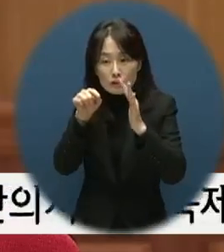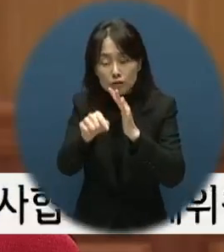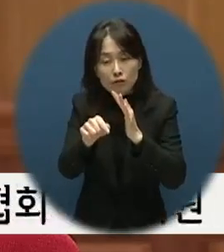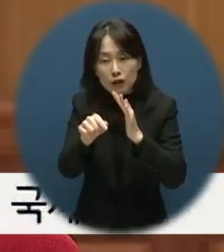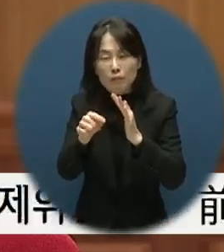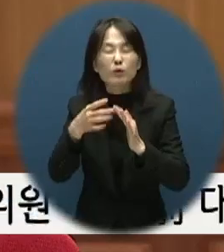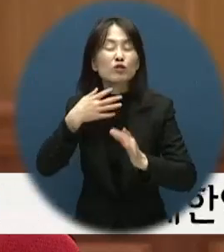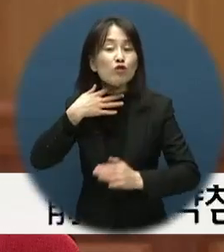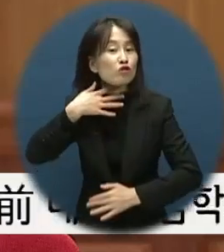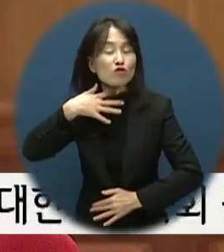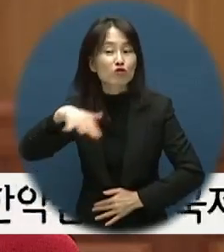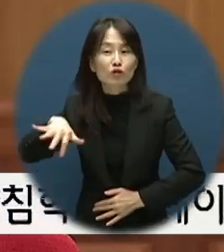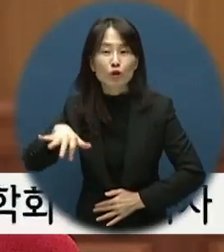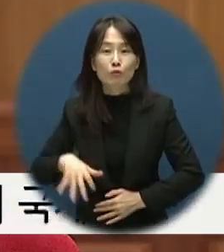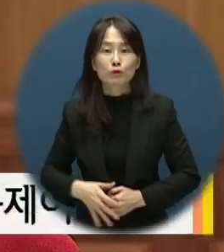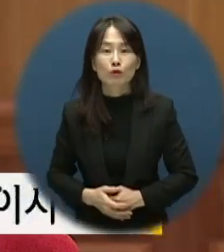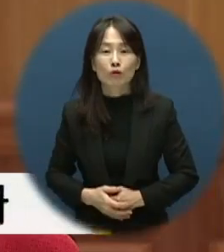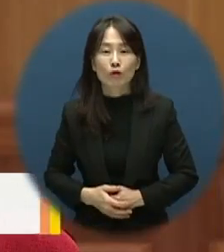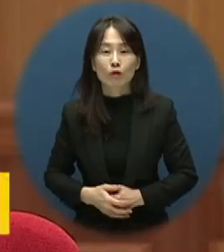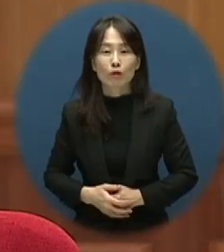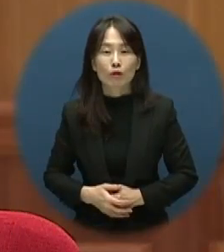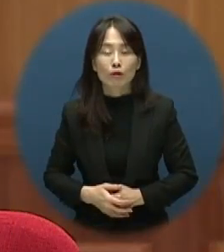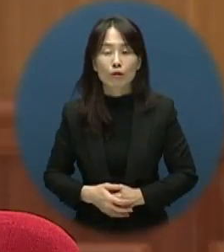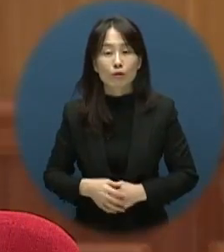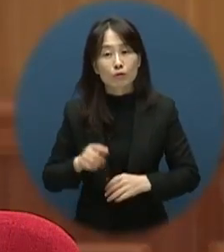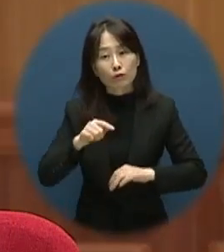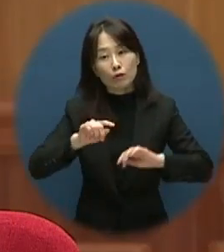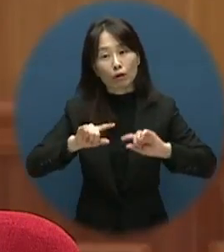가보거나 체험해 본 적이 없었어요. 그런데